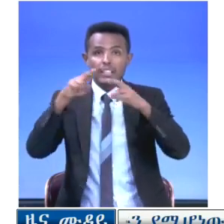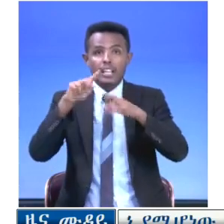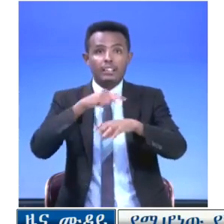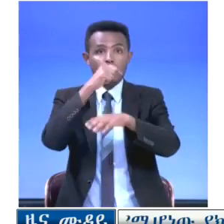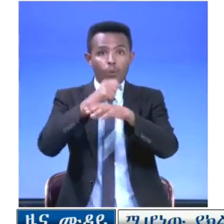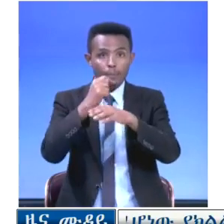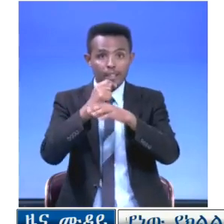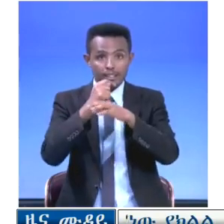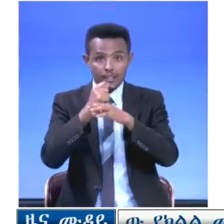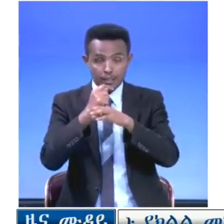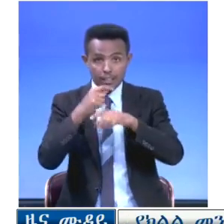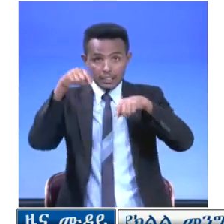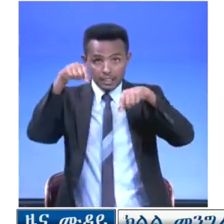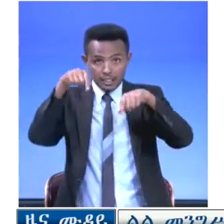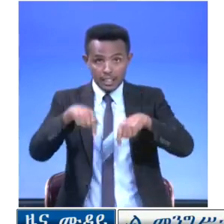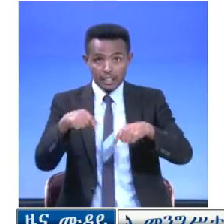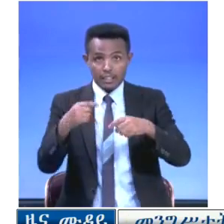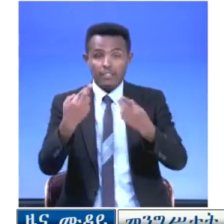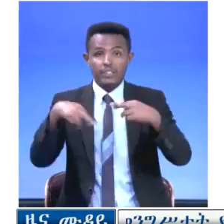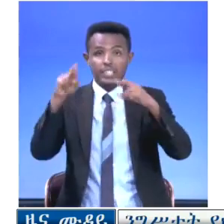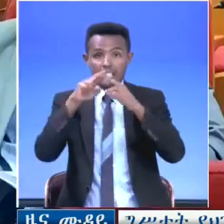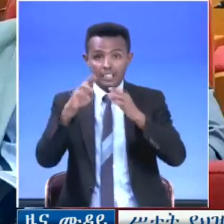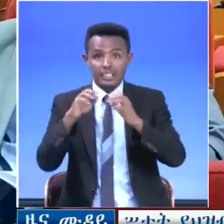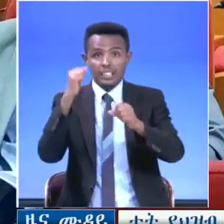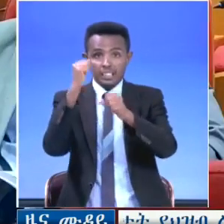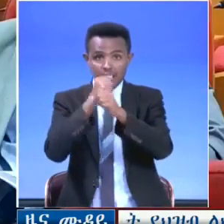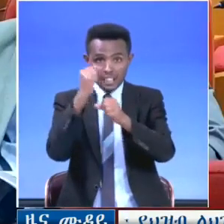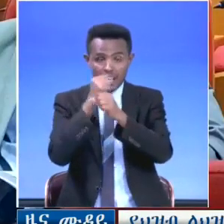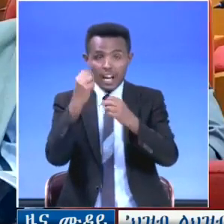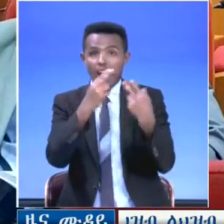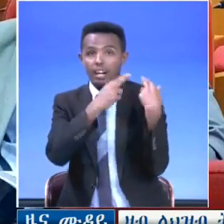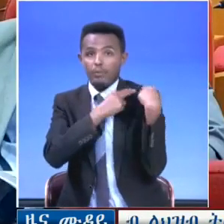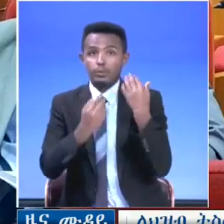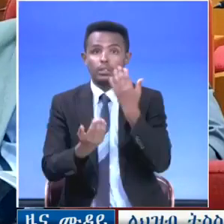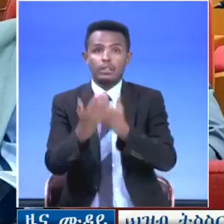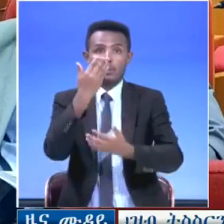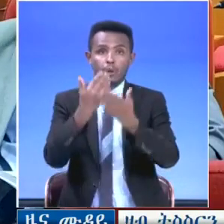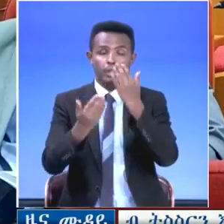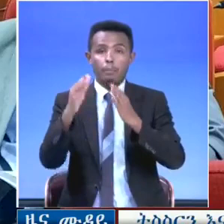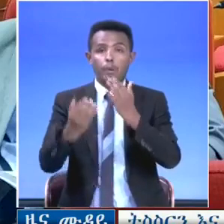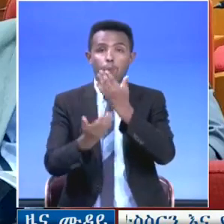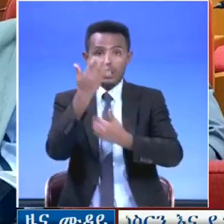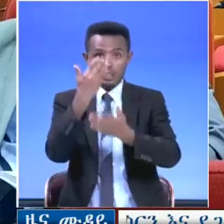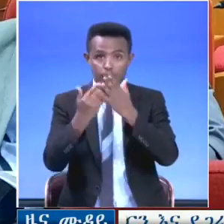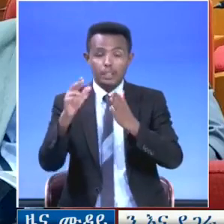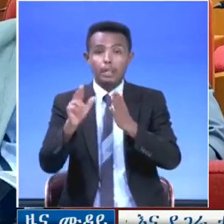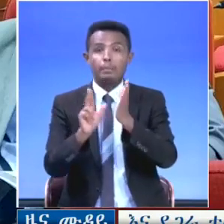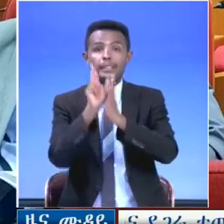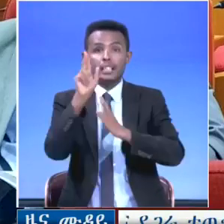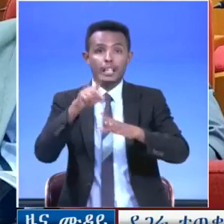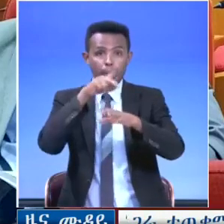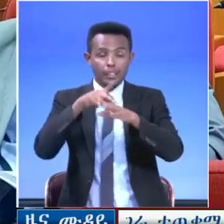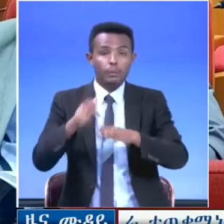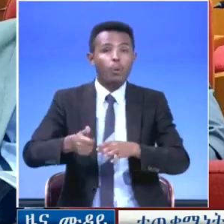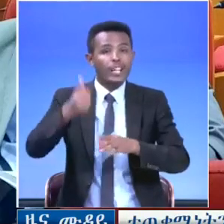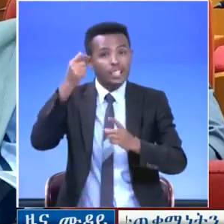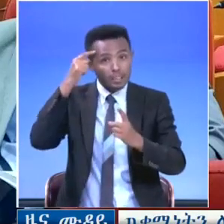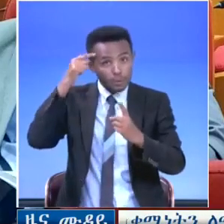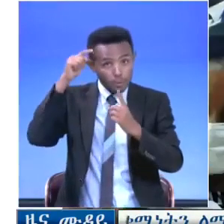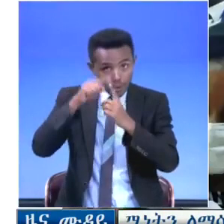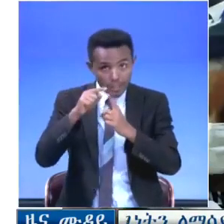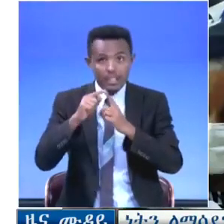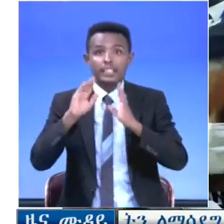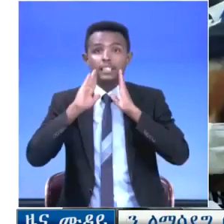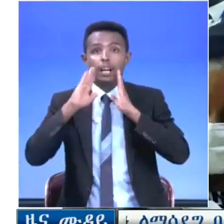ተቋማት ተደራጃጅት ዛሬ ከፌደራል ከፍተኛ የስራ ኃላፊዎች ጋር ተወያይቷል። በውይይቱም የብልጽግና ፓርቲ ዋነኛ ትኩረት